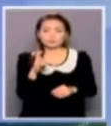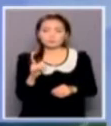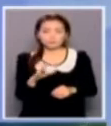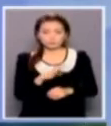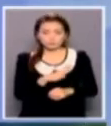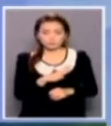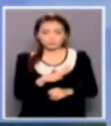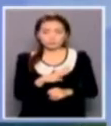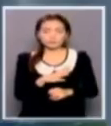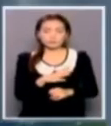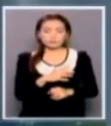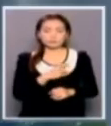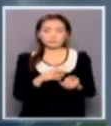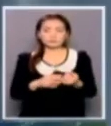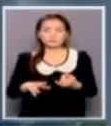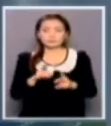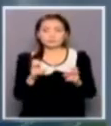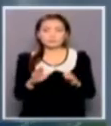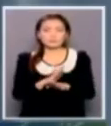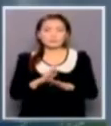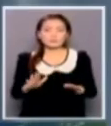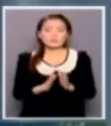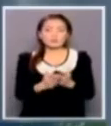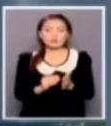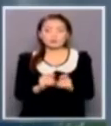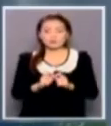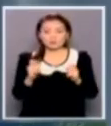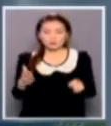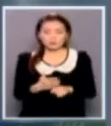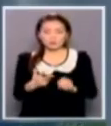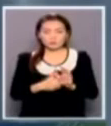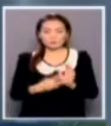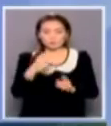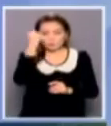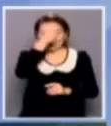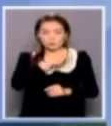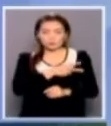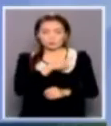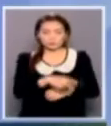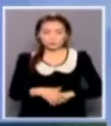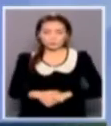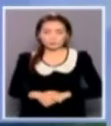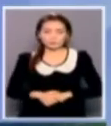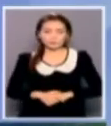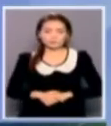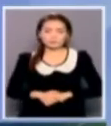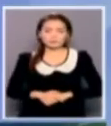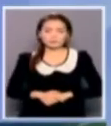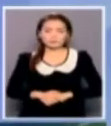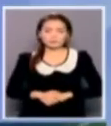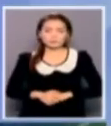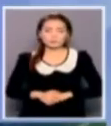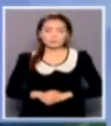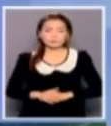кезімізде Жұмекеннің «Менің топырағым» деген кітап шықты. Жұмекен ағамыз 83 жылы қайтыс болып кетті ғой. Сол «Менің топырағым» деген